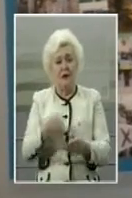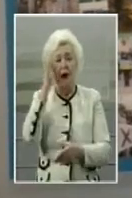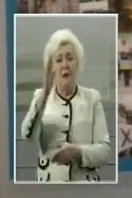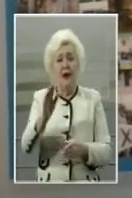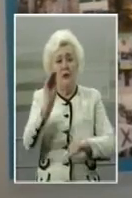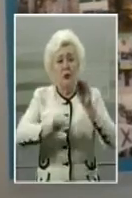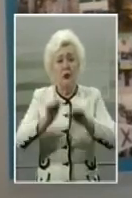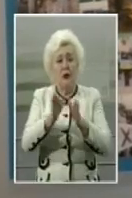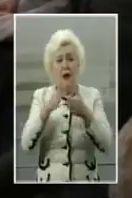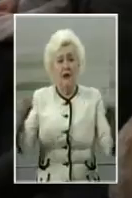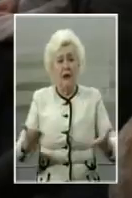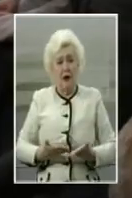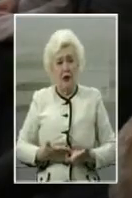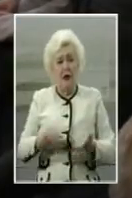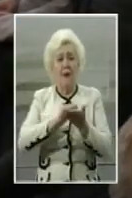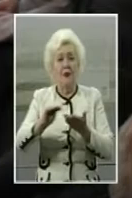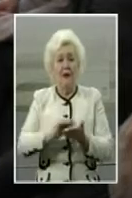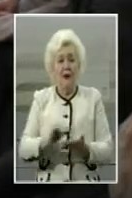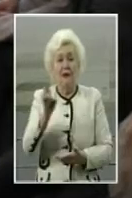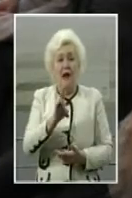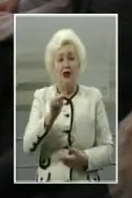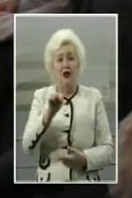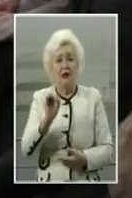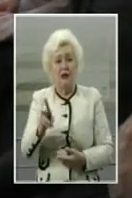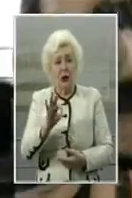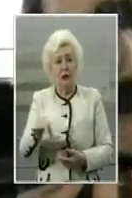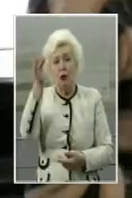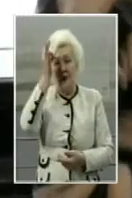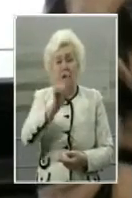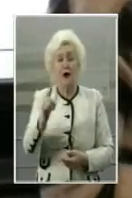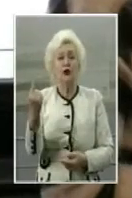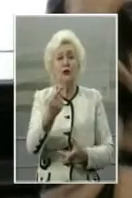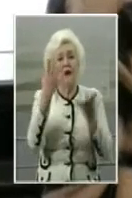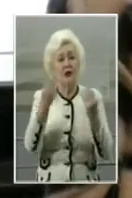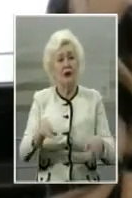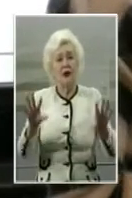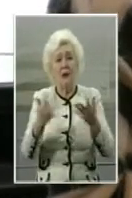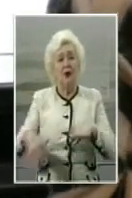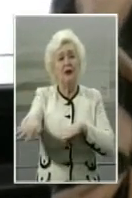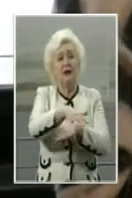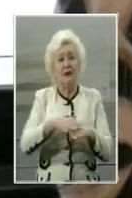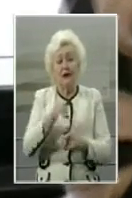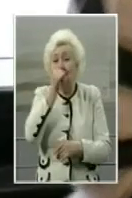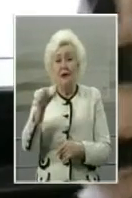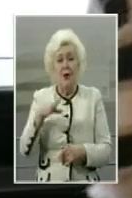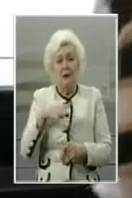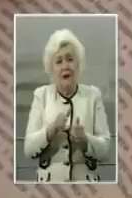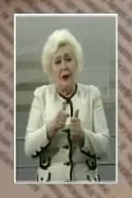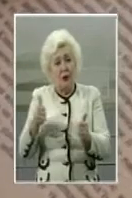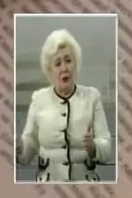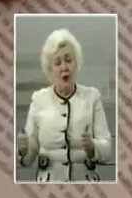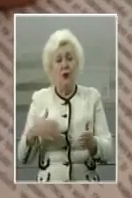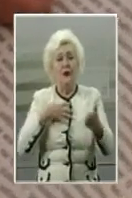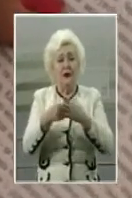майбутньої збірки «Книга живих». Письменниця Наталія Чернишенко пригадує, що з перших днів подій на Майдані не змогла бути осторонь.